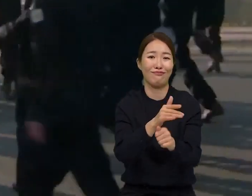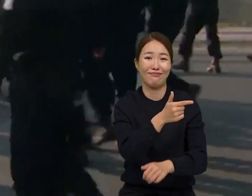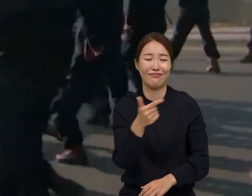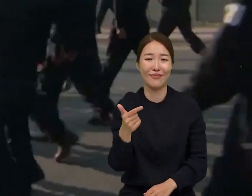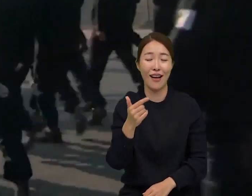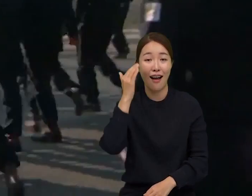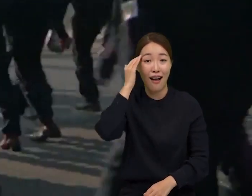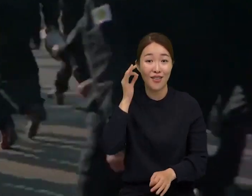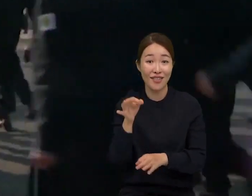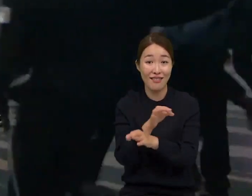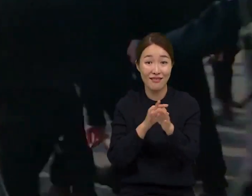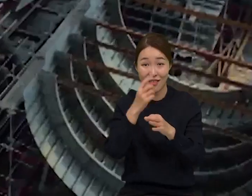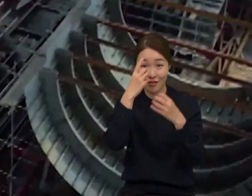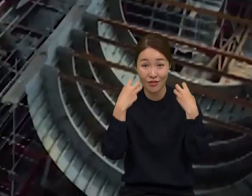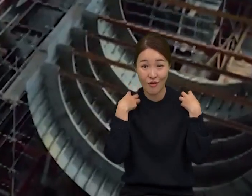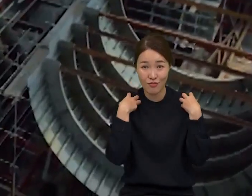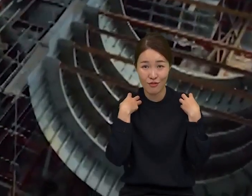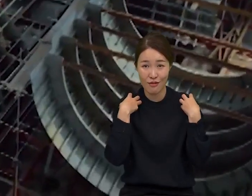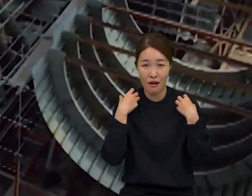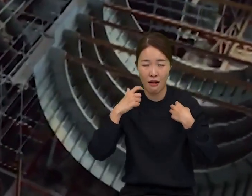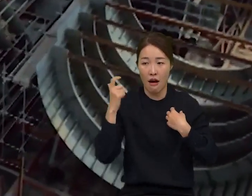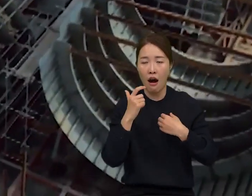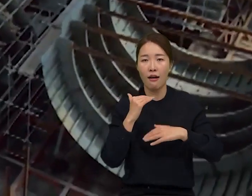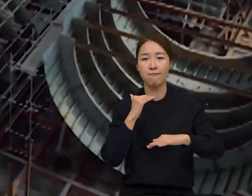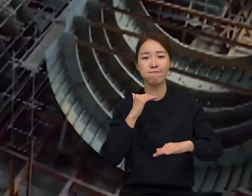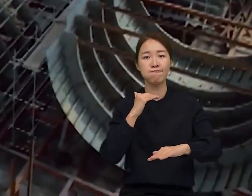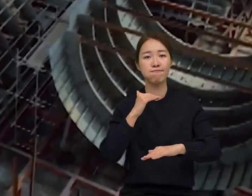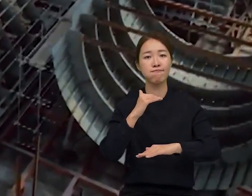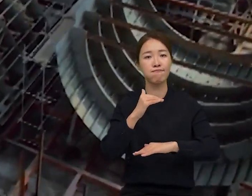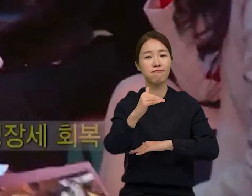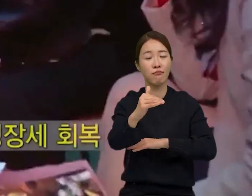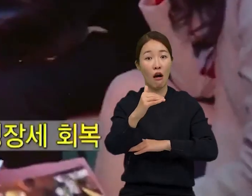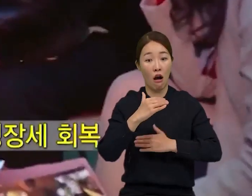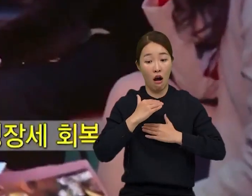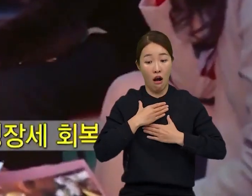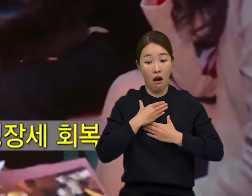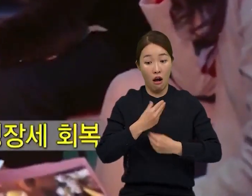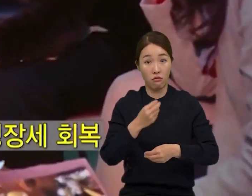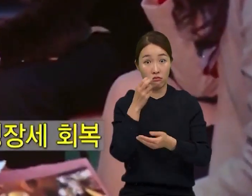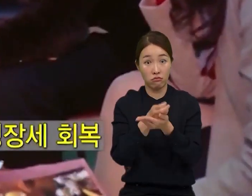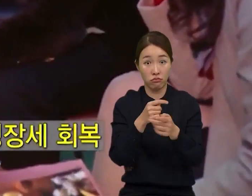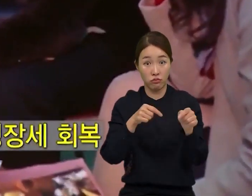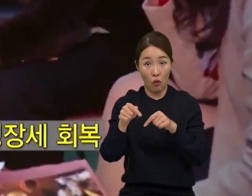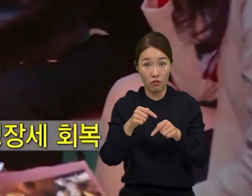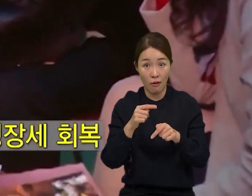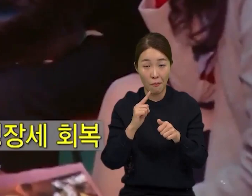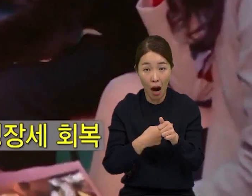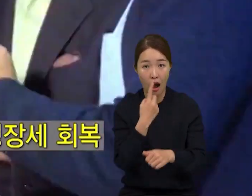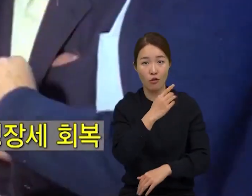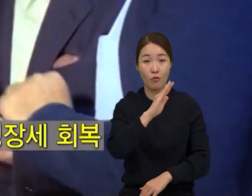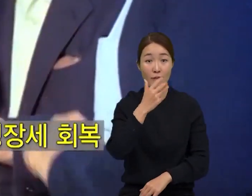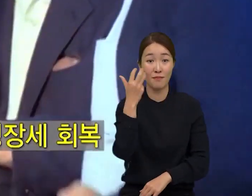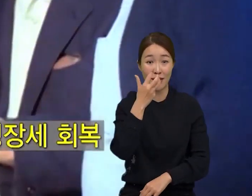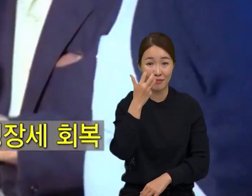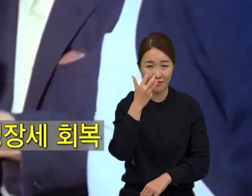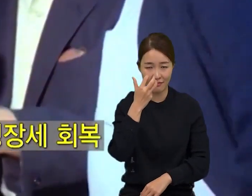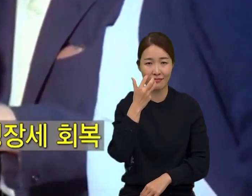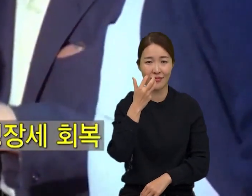강력한 안정화, 합리화 정책에 힘입어 1980년대 전반에 예년의 성장세를 회복했다.